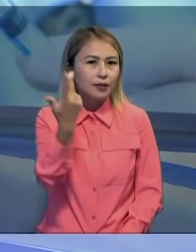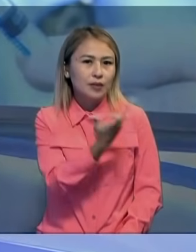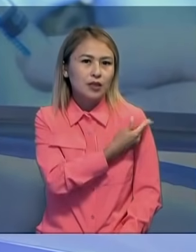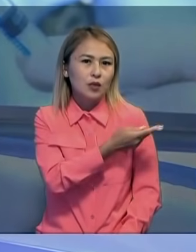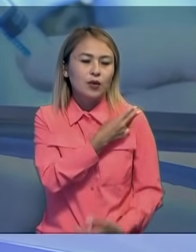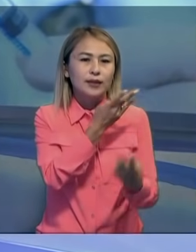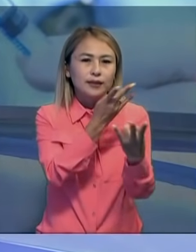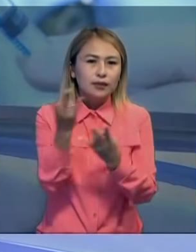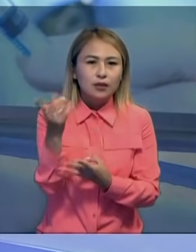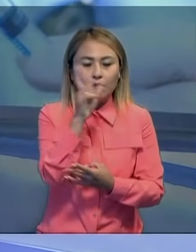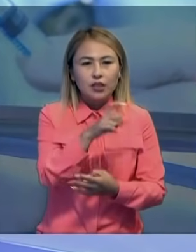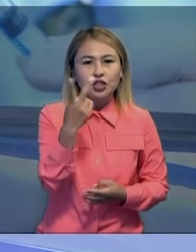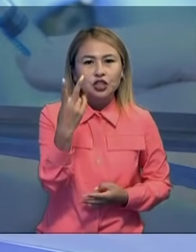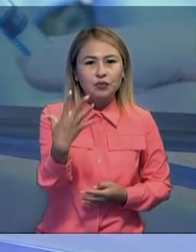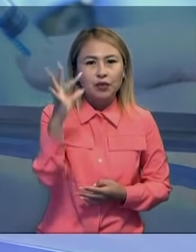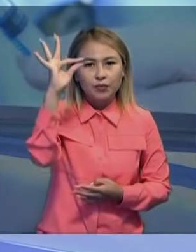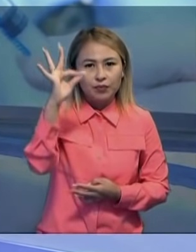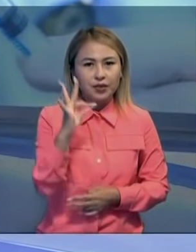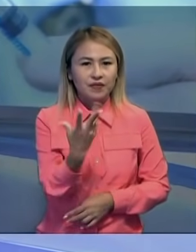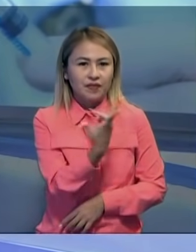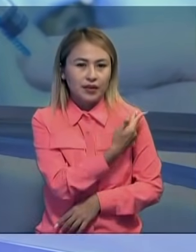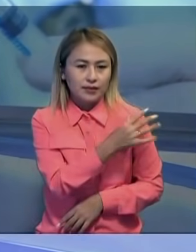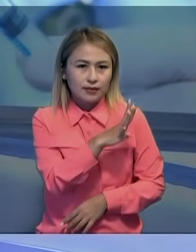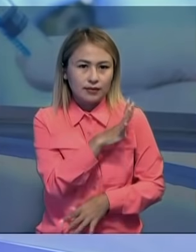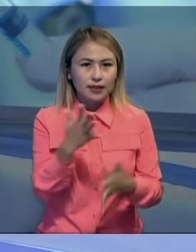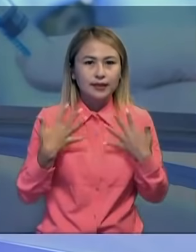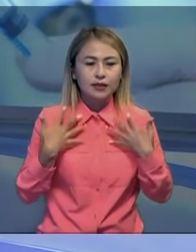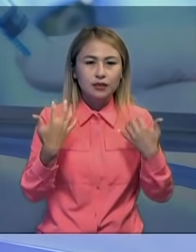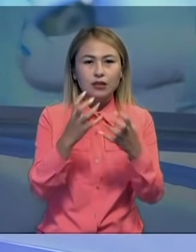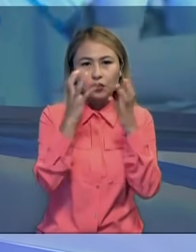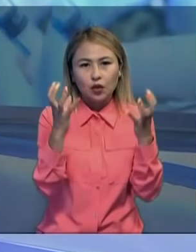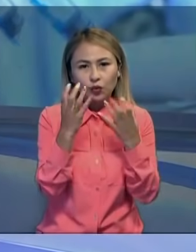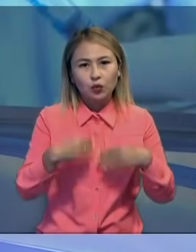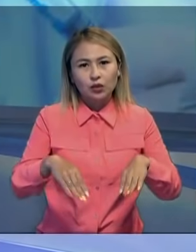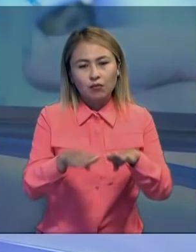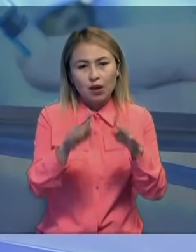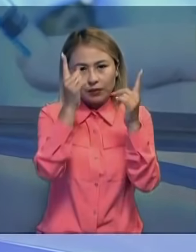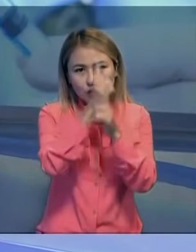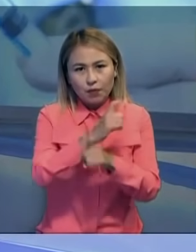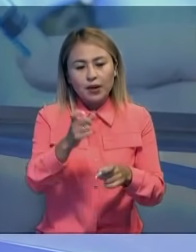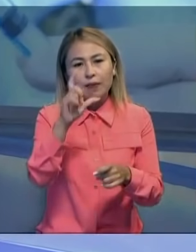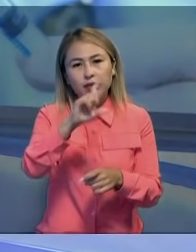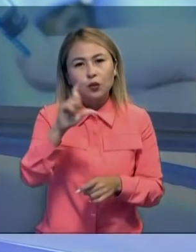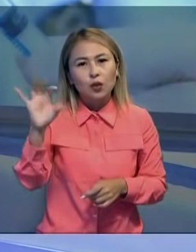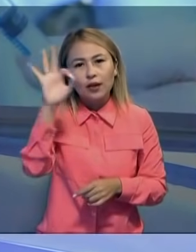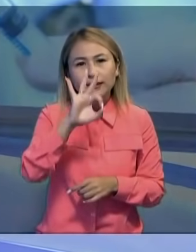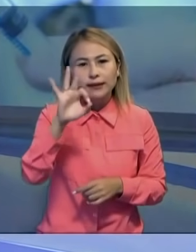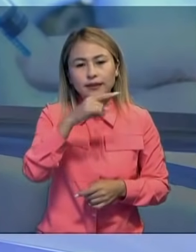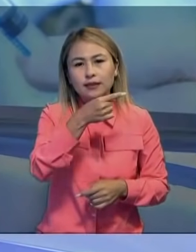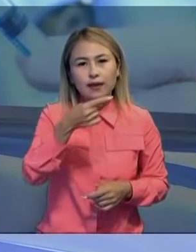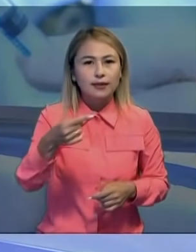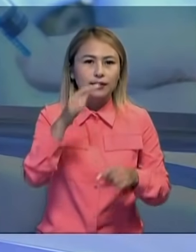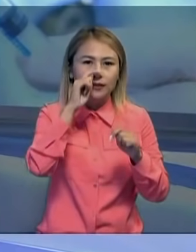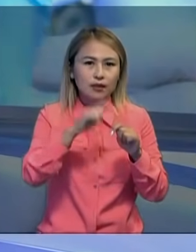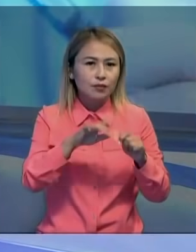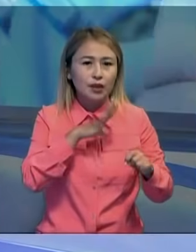Қырғызстанда екпе салдыруға тиіс азаматтардың 25% вакциналанды. Денсаулық сақтау өкілдерінің мәлімдеуінше препараттар туралы